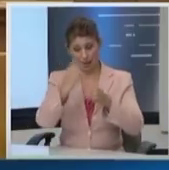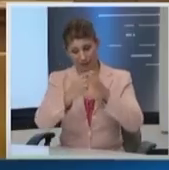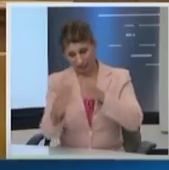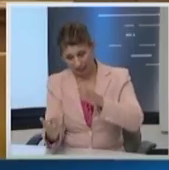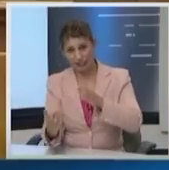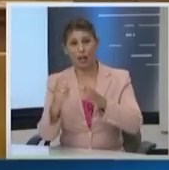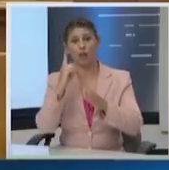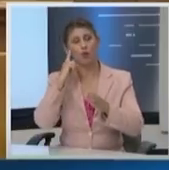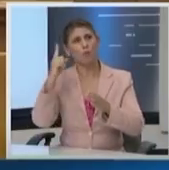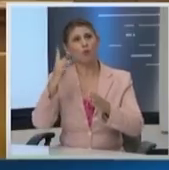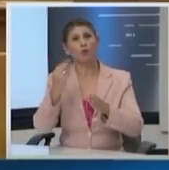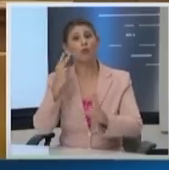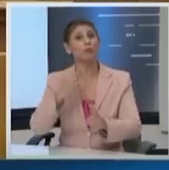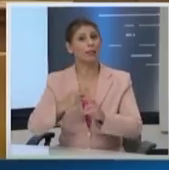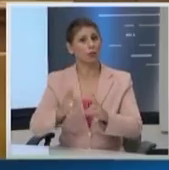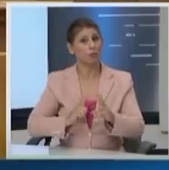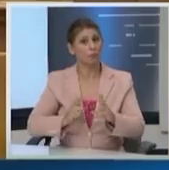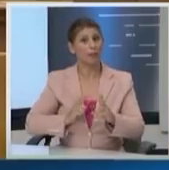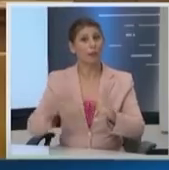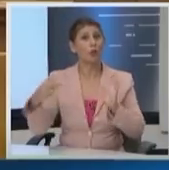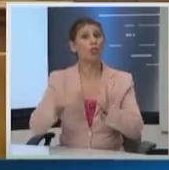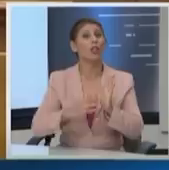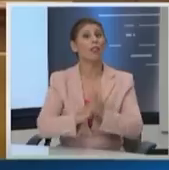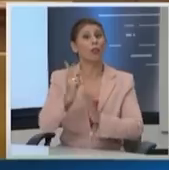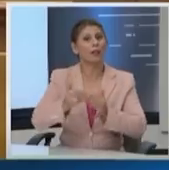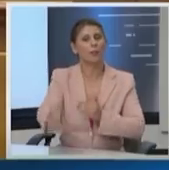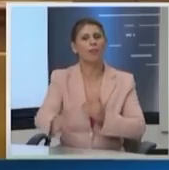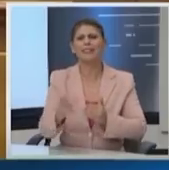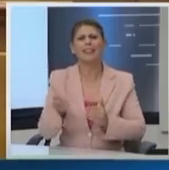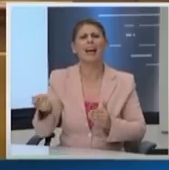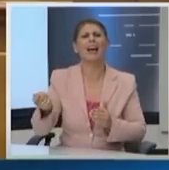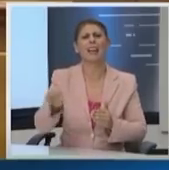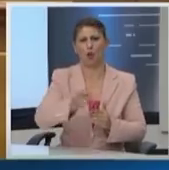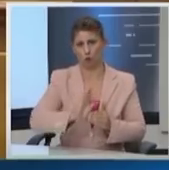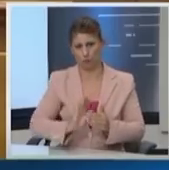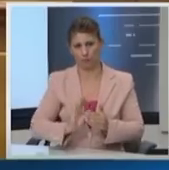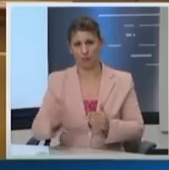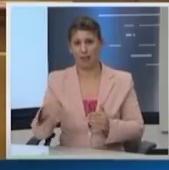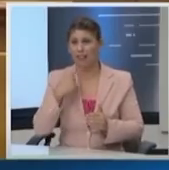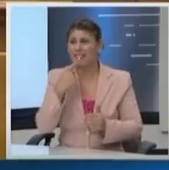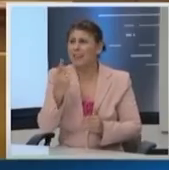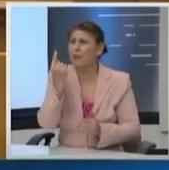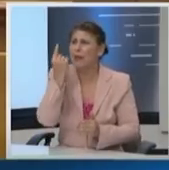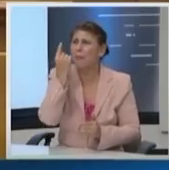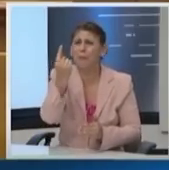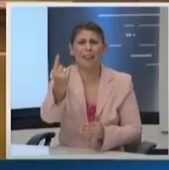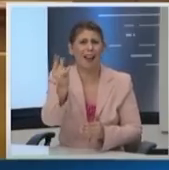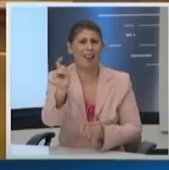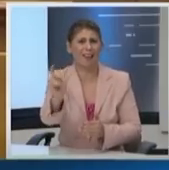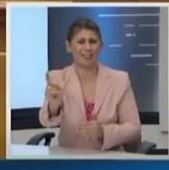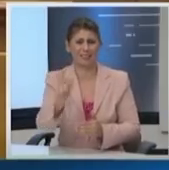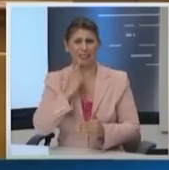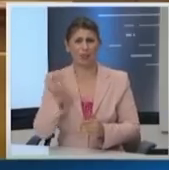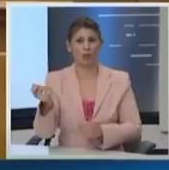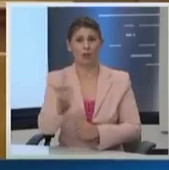εξήγησα, αλλά νομίζω το πιο κρίσιμο, το περιμέναμε από το 2012 και μετά, ήταν το χρέος. Δεν είπατε κουβέντα για το χρέος, ούτε